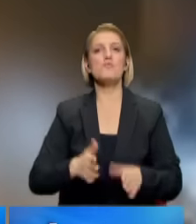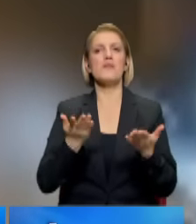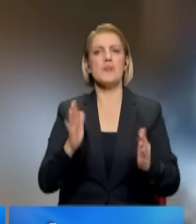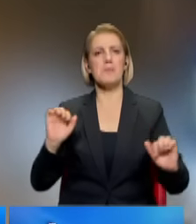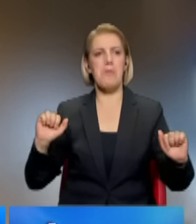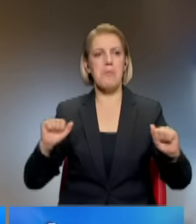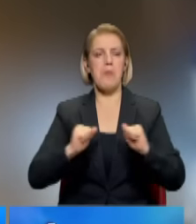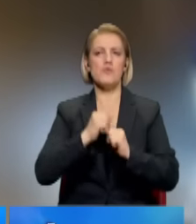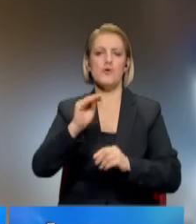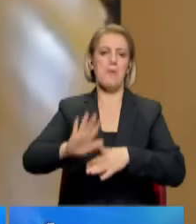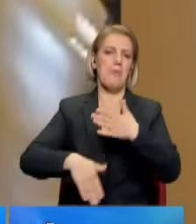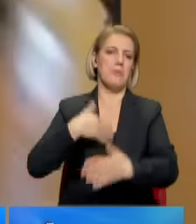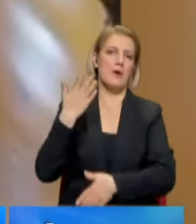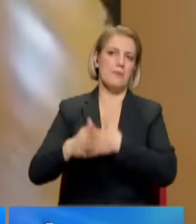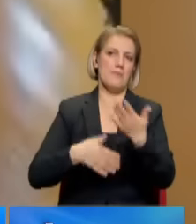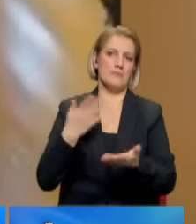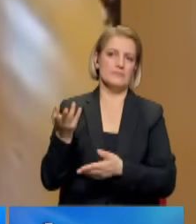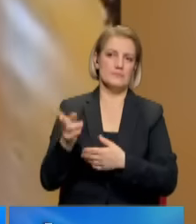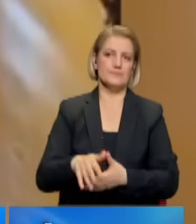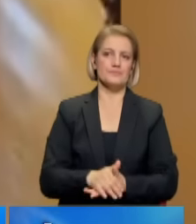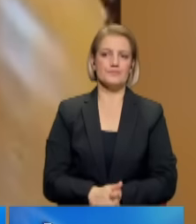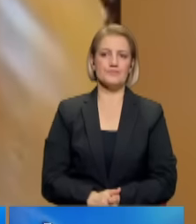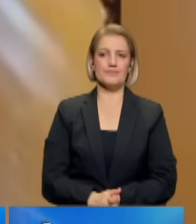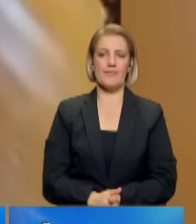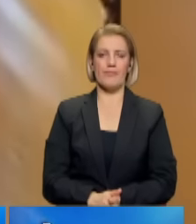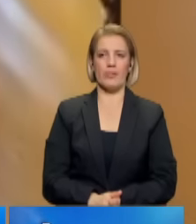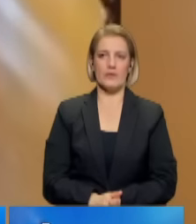çarpışmayla çocuklar yola savruldu.